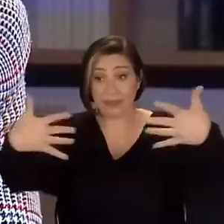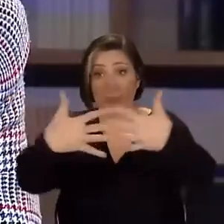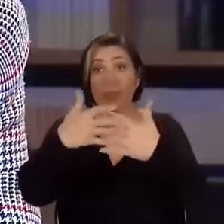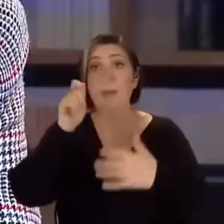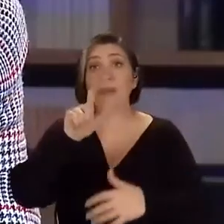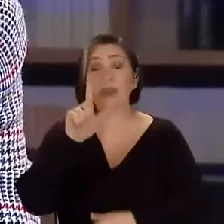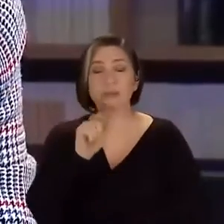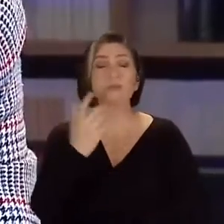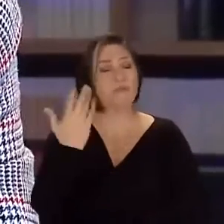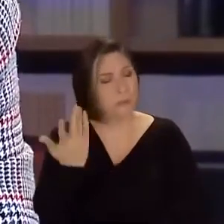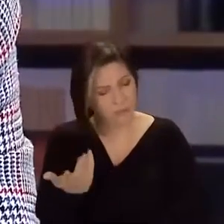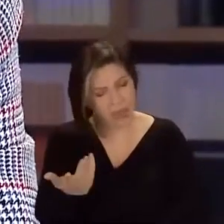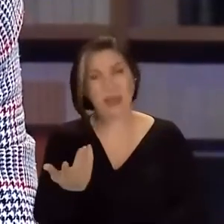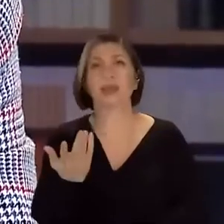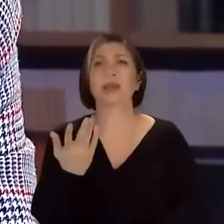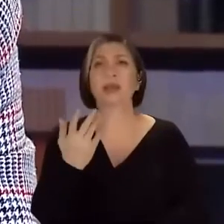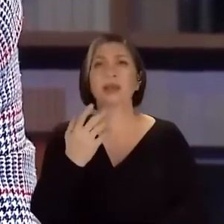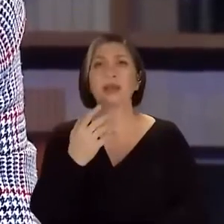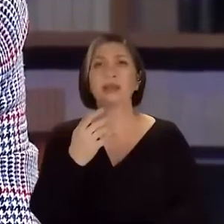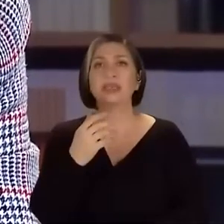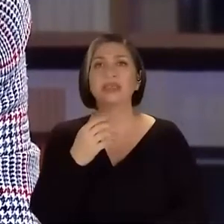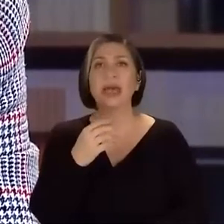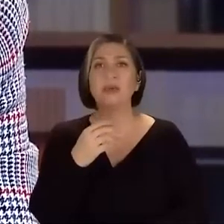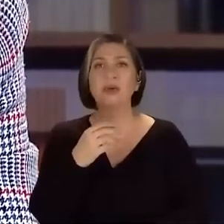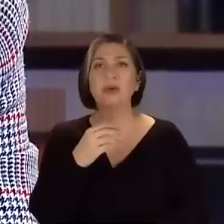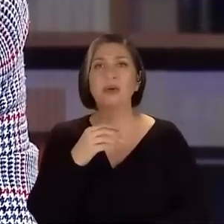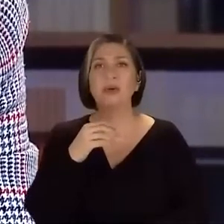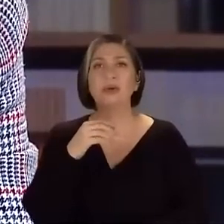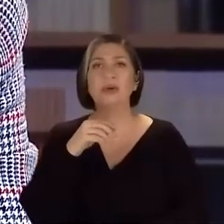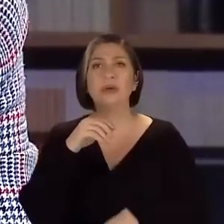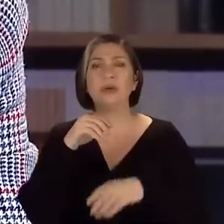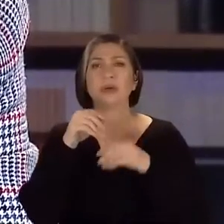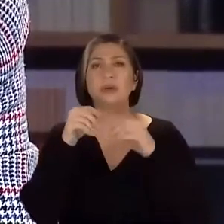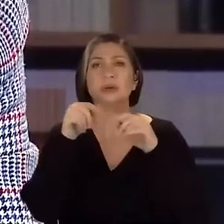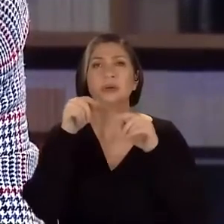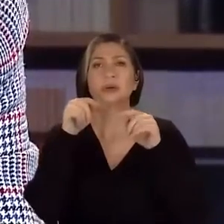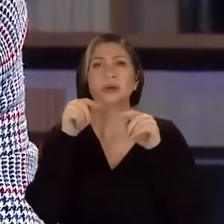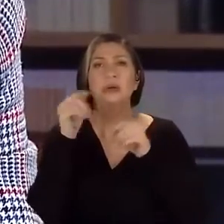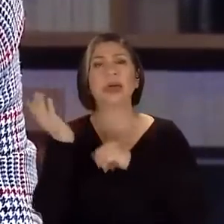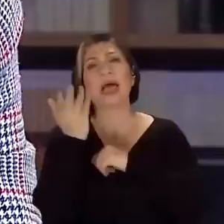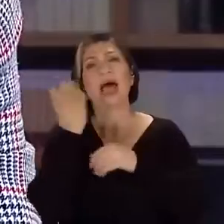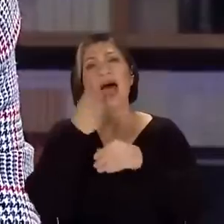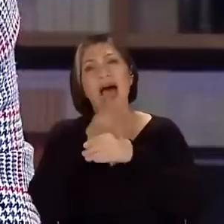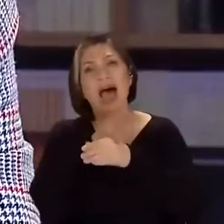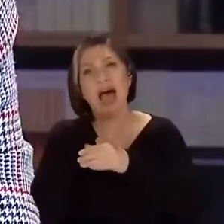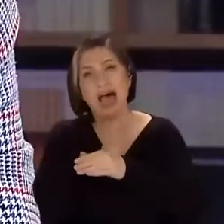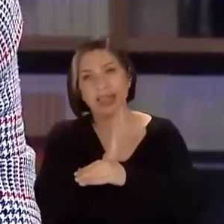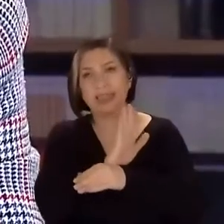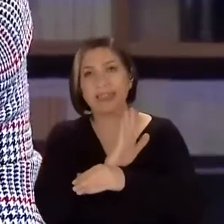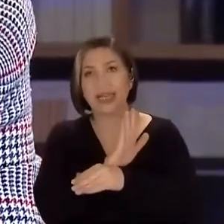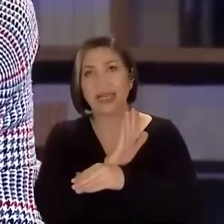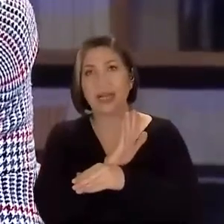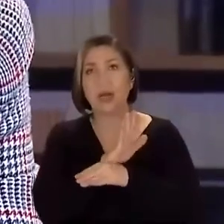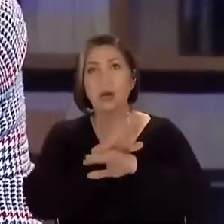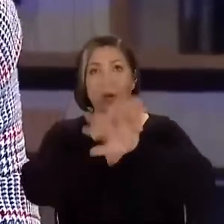Peki, çok teşekkür ederim. Çok ben açıklayıcı oldu. Çok güzel bir özet dinledik. Aslında tabii